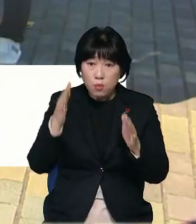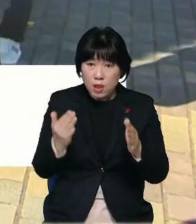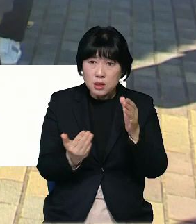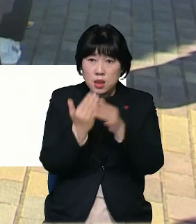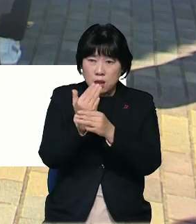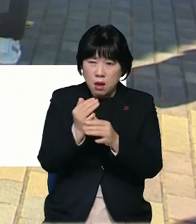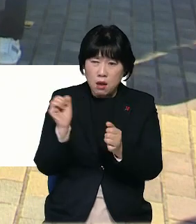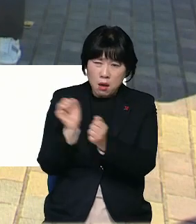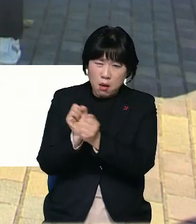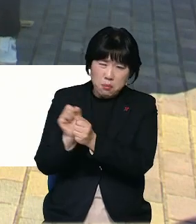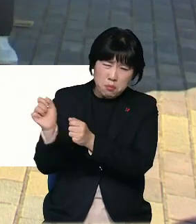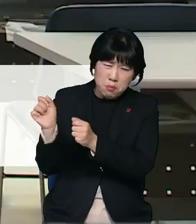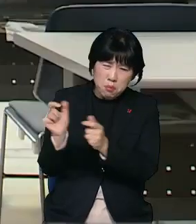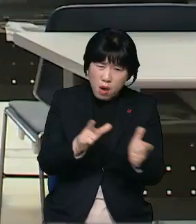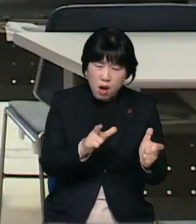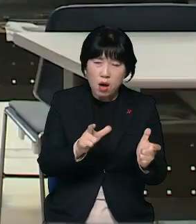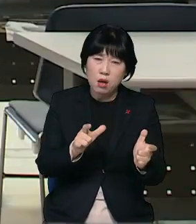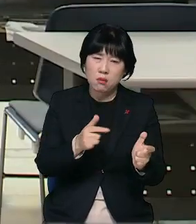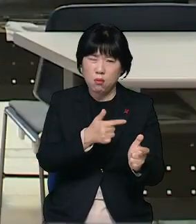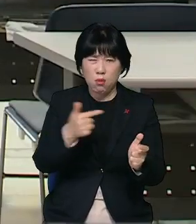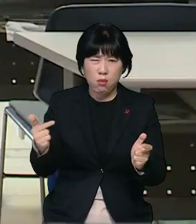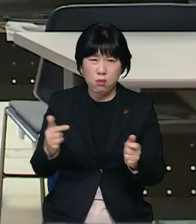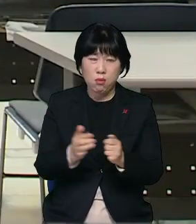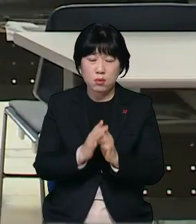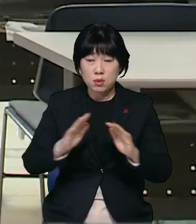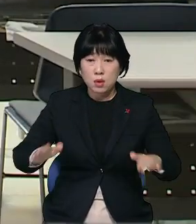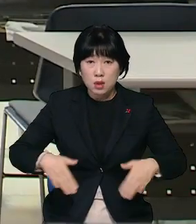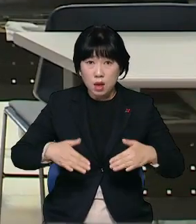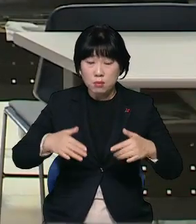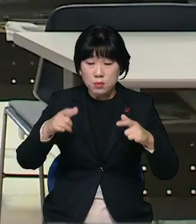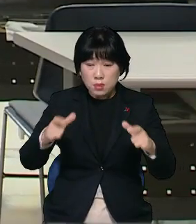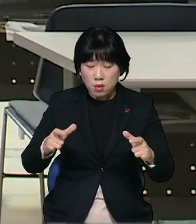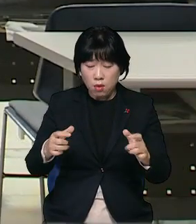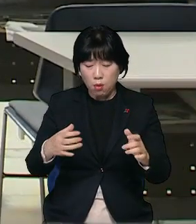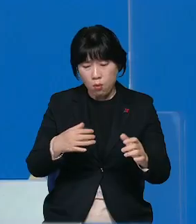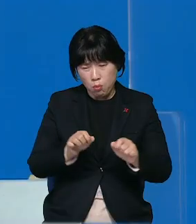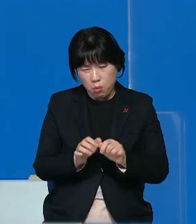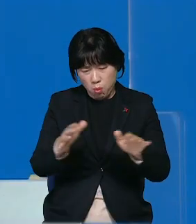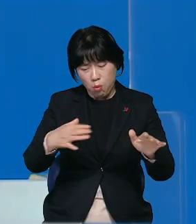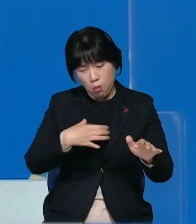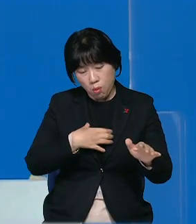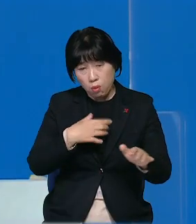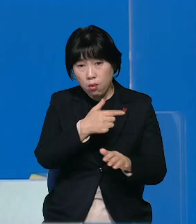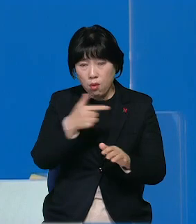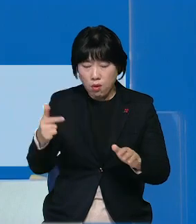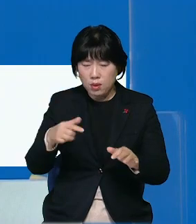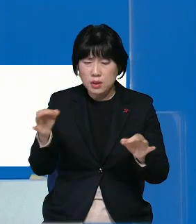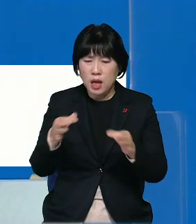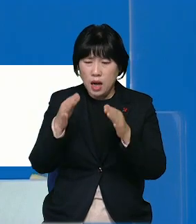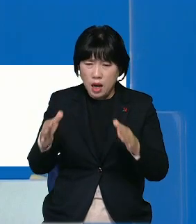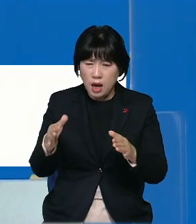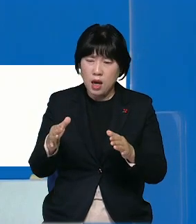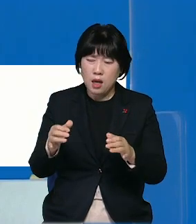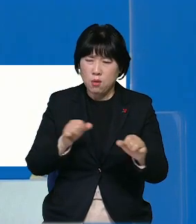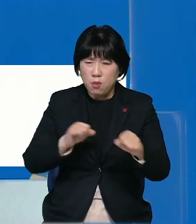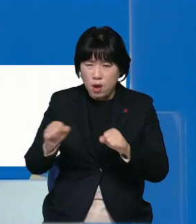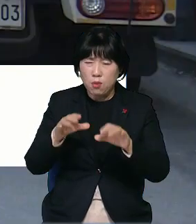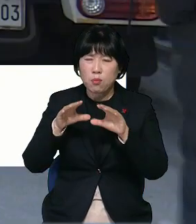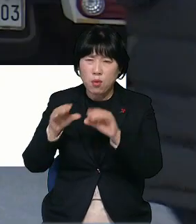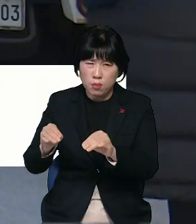정도로 전파 속도가 빠릅니다. 전라남도는 위기 상황이 커짐에 따라 잠시 멈춤 운동을 호소하고